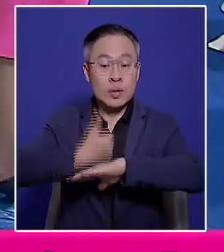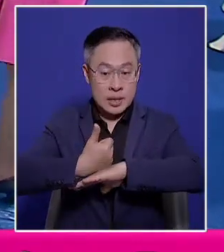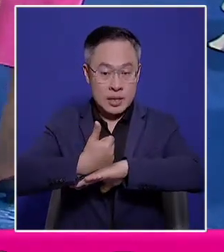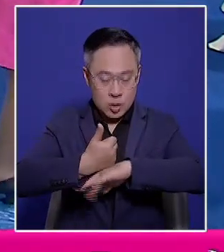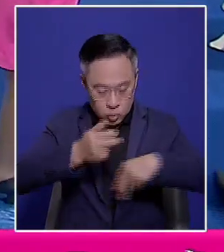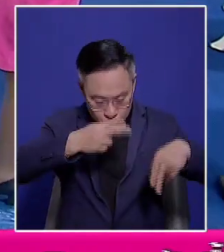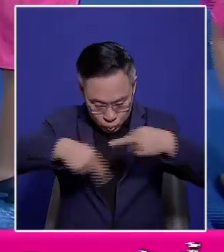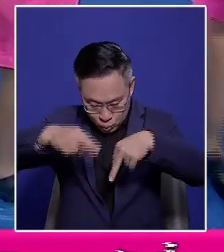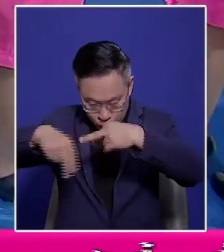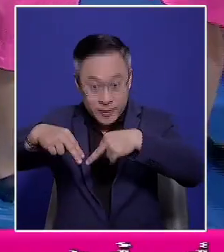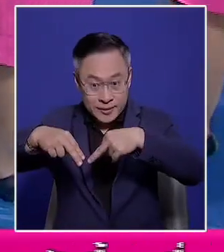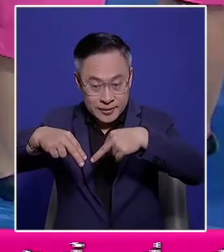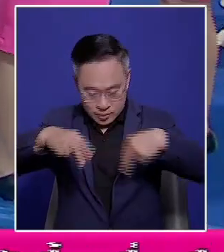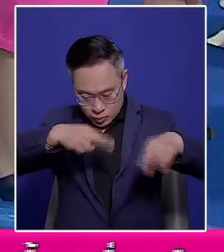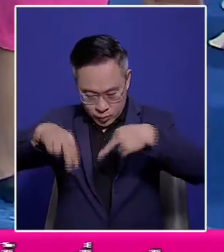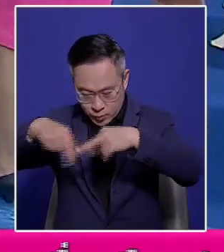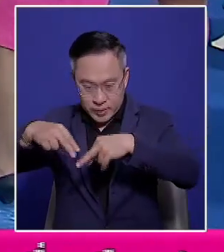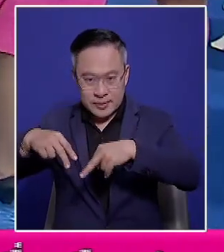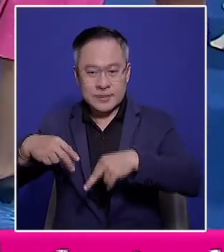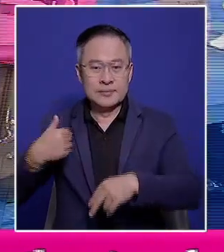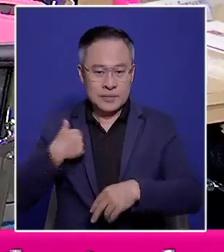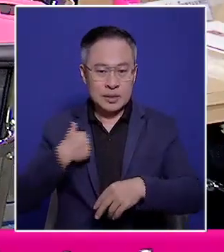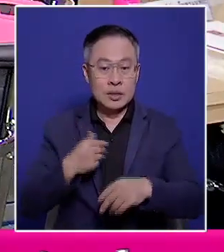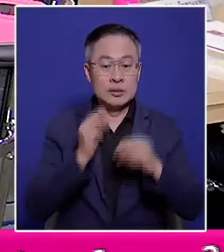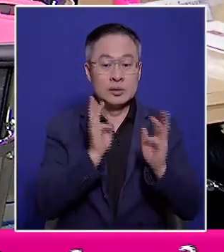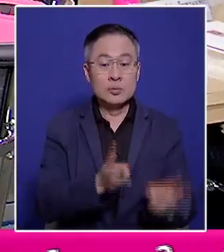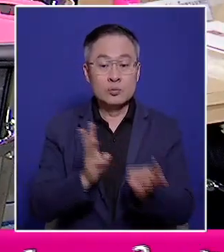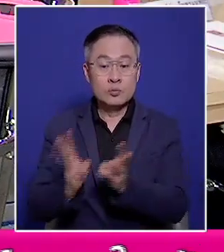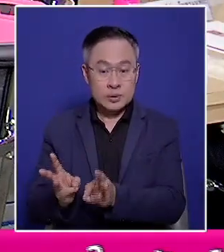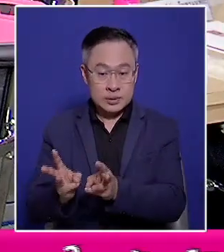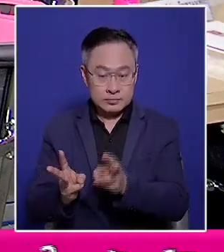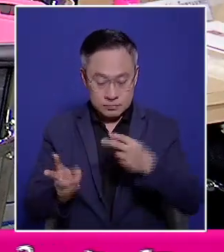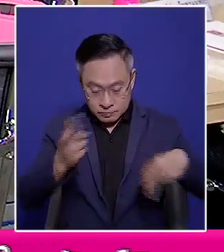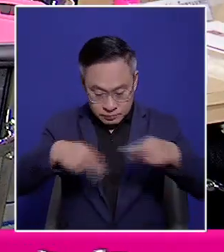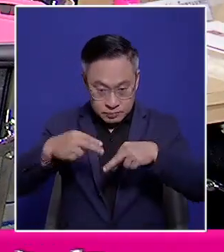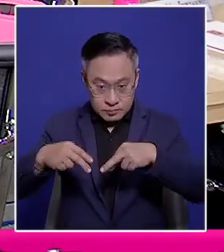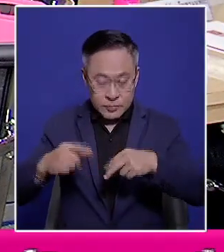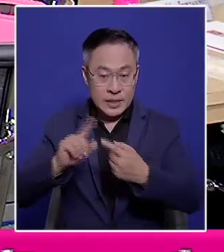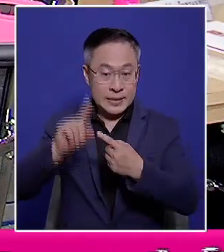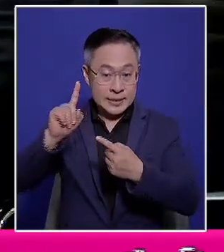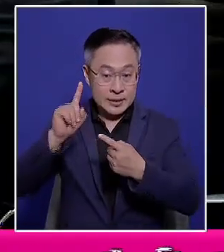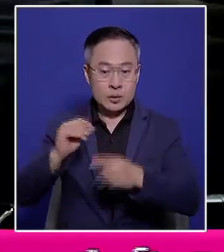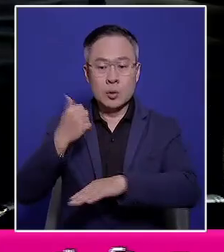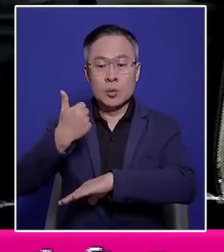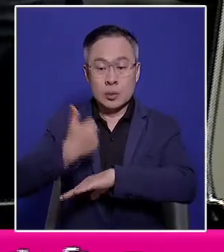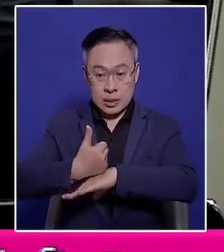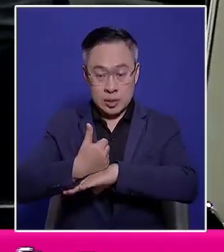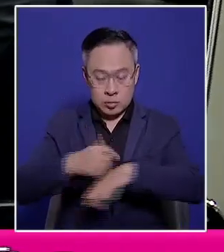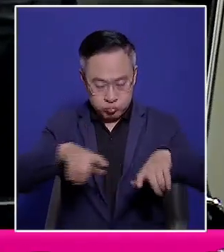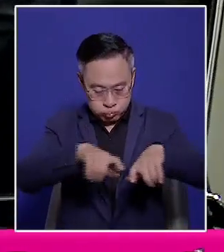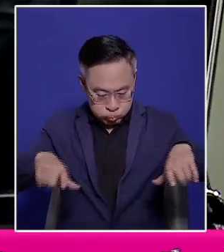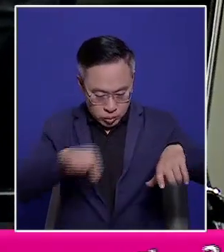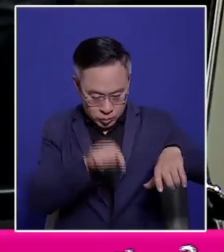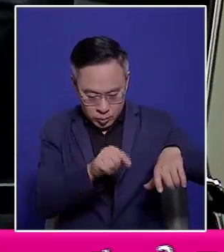การได้ตรวจสอบครับซึ่งในการตรวจสอบประธานจะต้องตรวจดูว่ามีหมายเลข